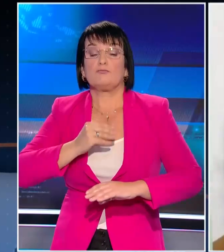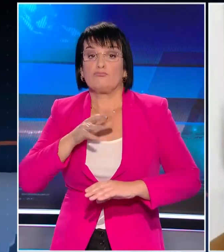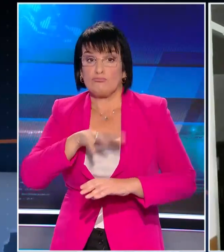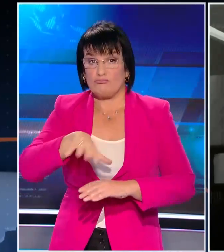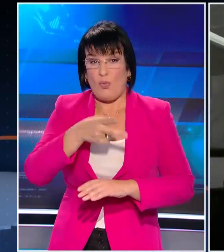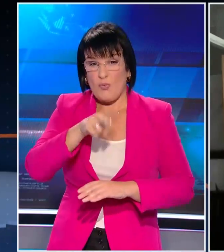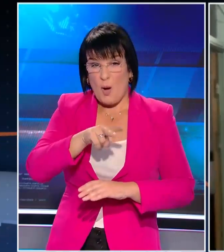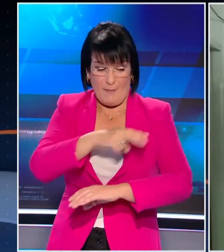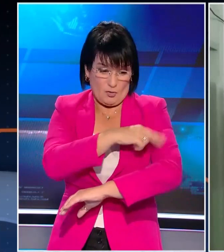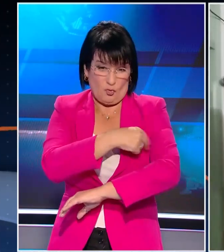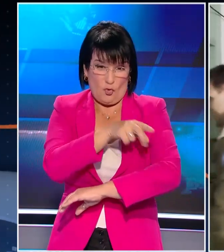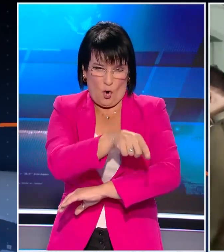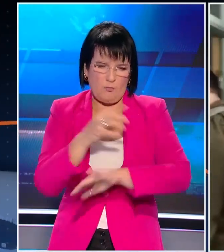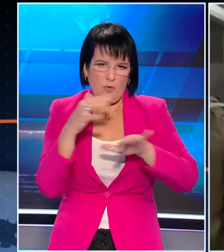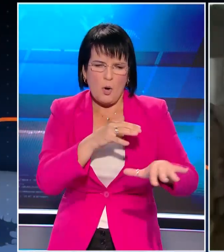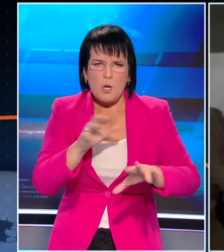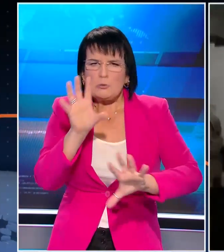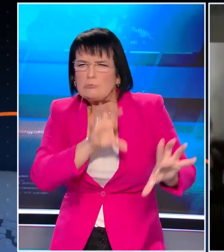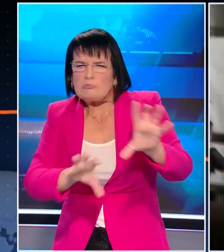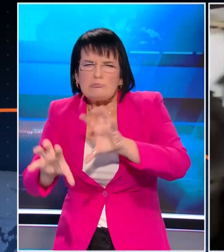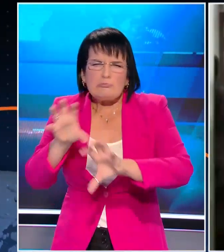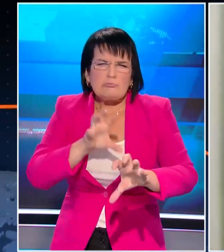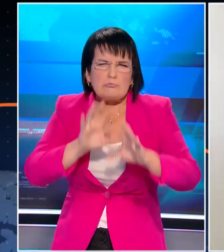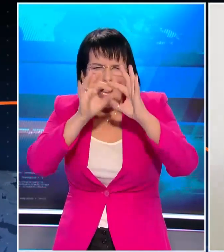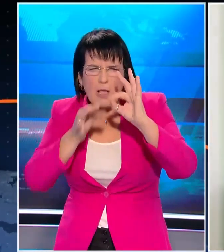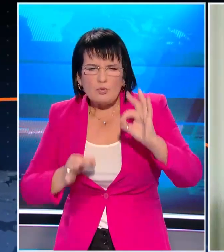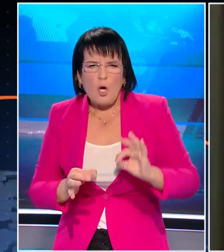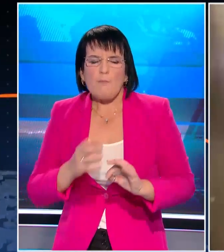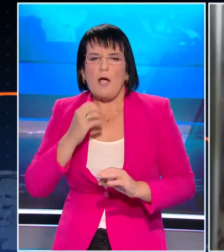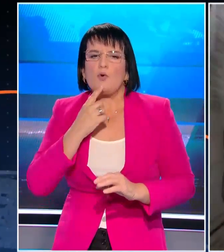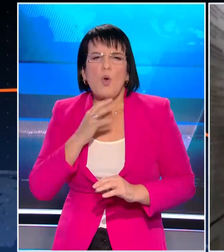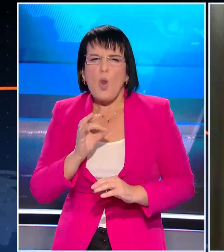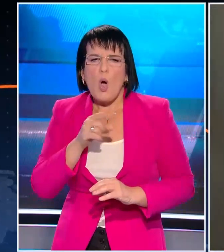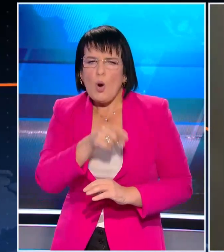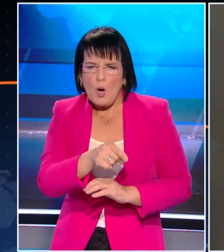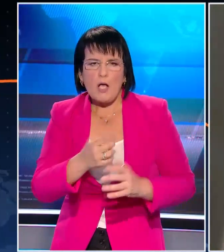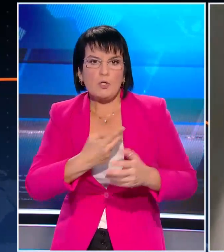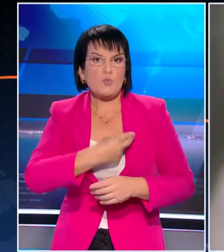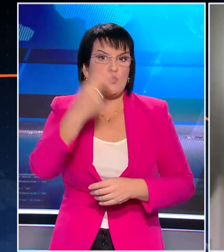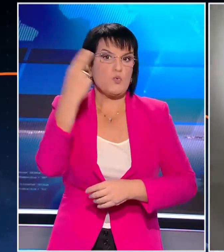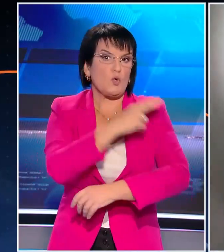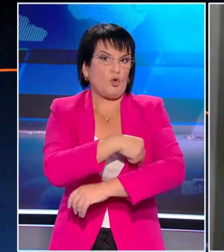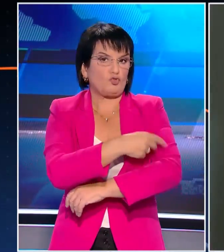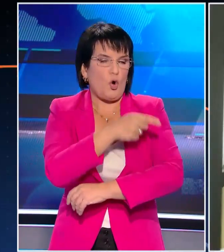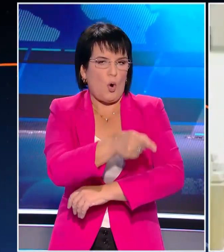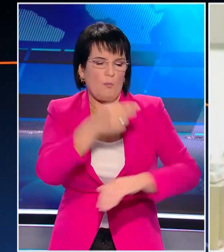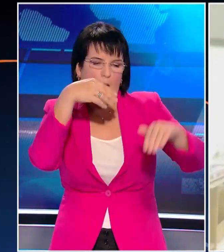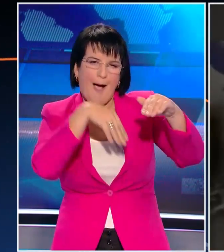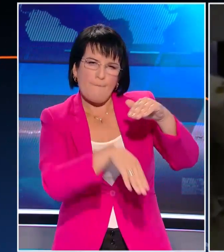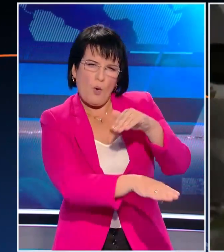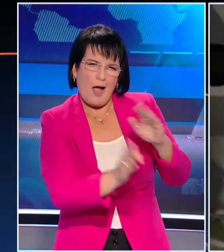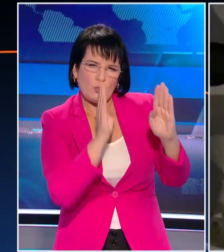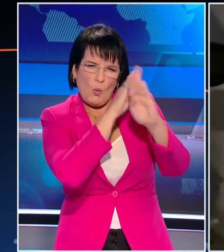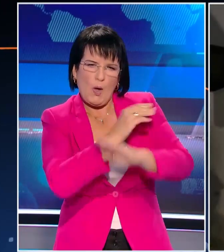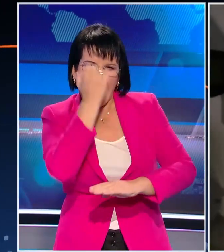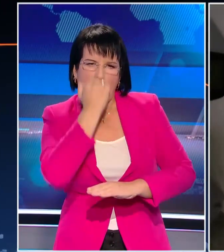δεύτερη μέρα, με στόχο τον εντοπισμό στοιχείων που να αποδεικνύουν τους ισχυρισμούς του Ισραήλ πως κάτω από το μεγαλύτερο νοσοκομείο της Γάζας κρύβεται το αρχηγείο της Χαμάς.